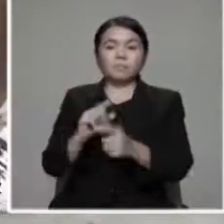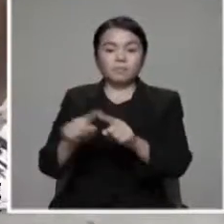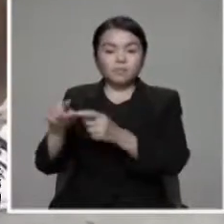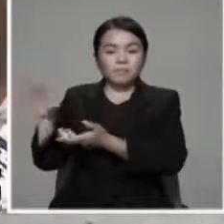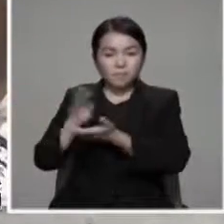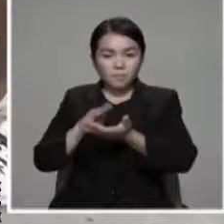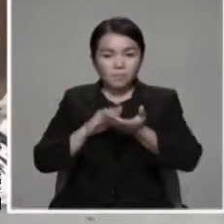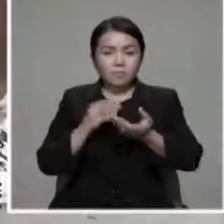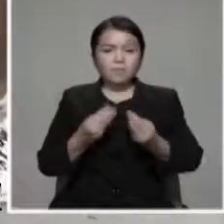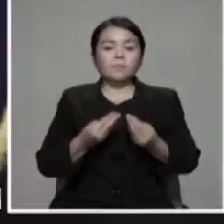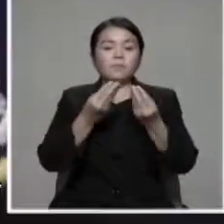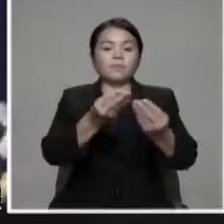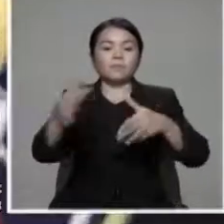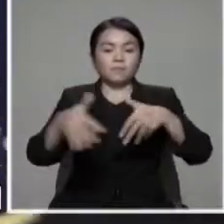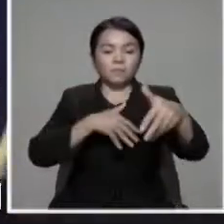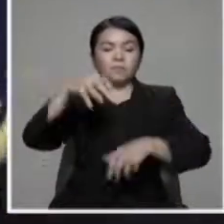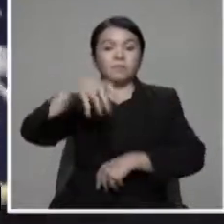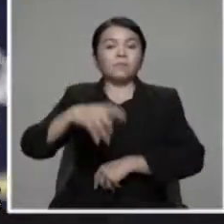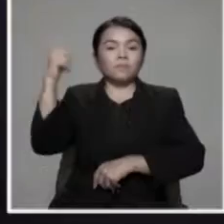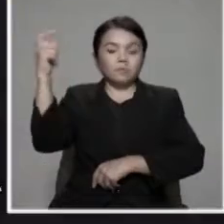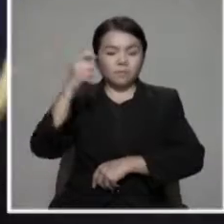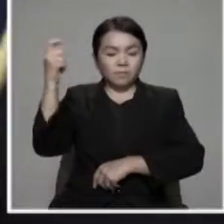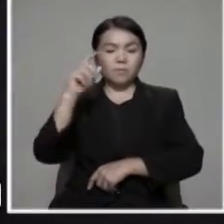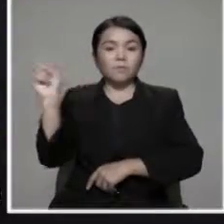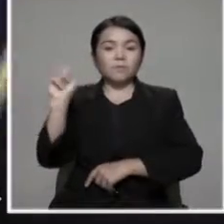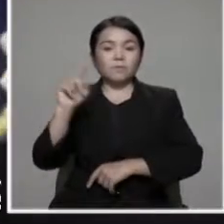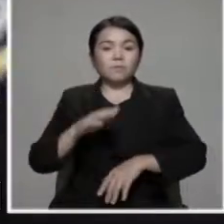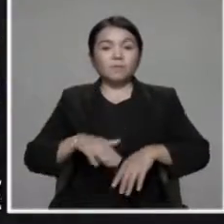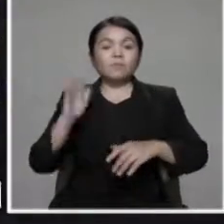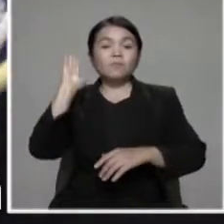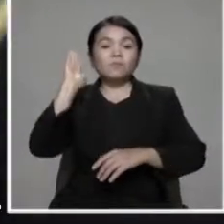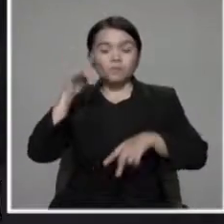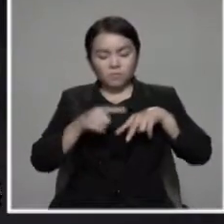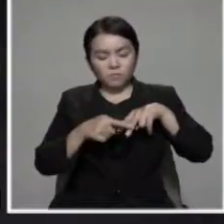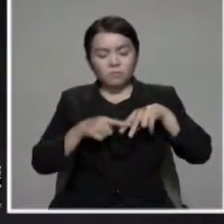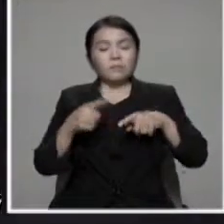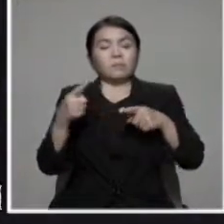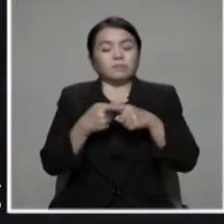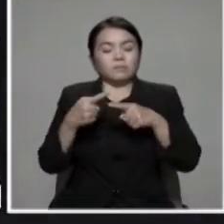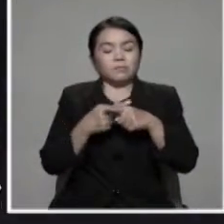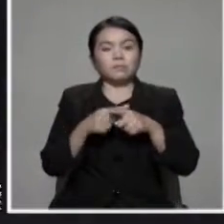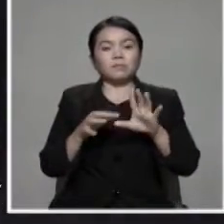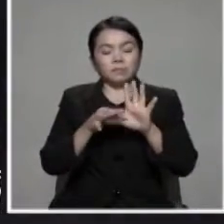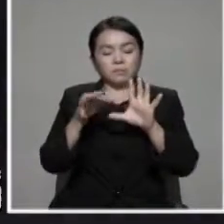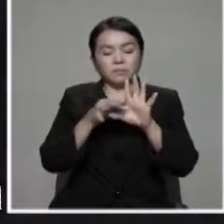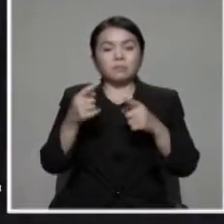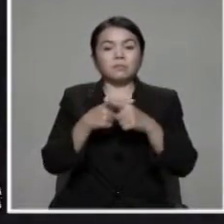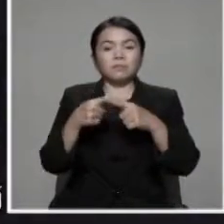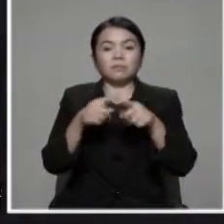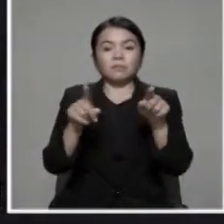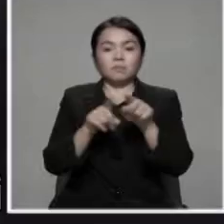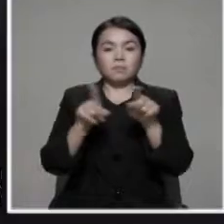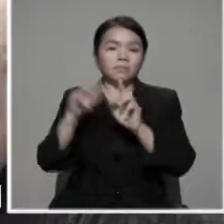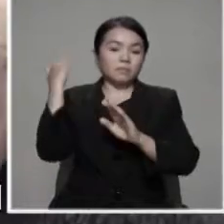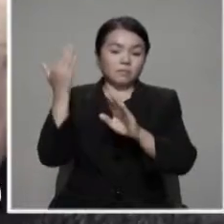น้องชาวไทยที่บริเวณท้องสนามหลวงโดยที่เท้าของมนัสขณะนี้มีอาการบาดเจ็บและกล้ามเนื้ออักเสบหลังจากที่ก่อนหน้